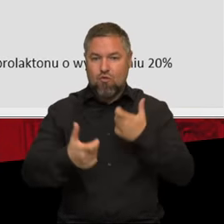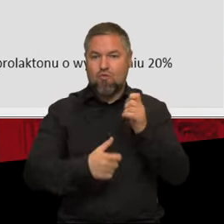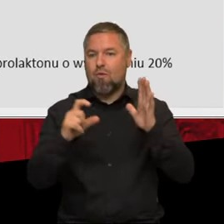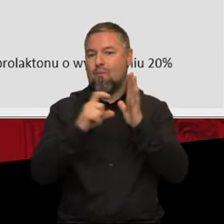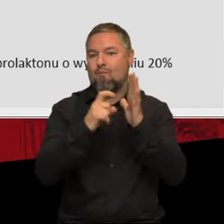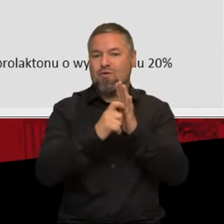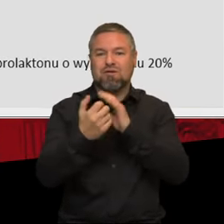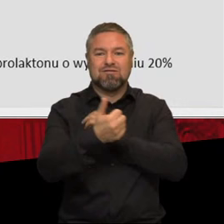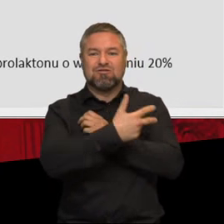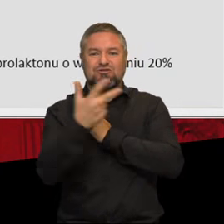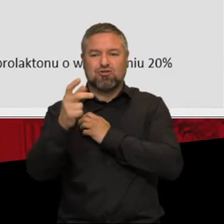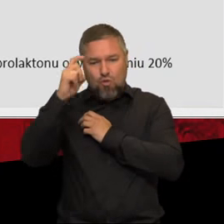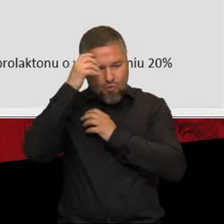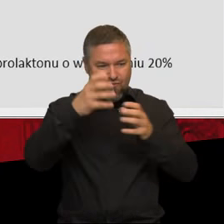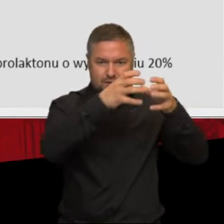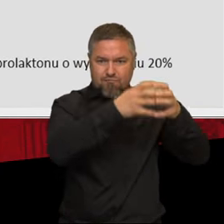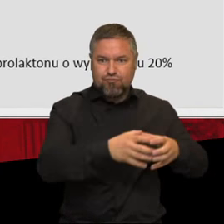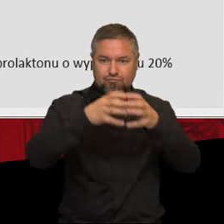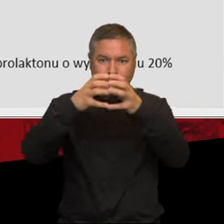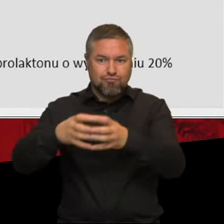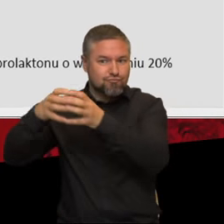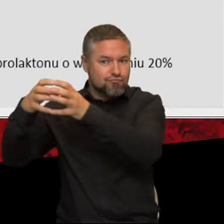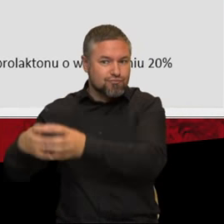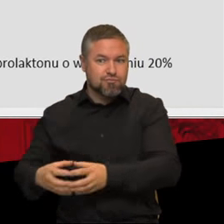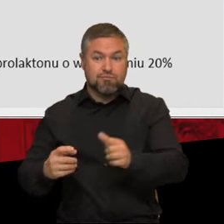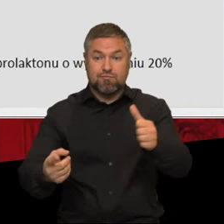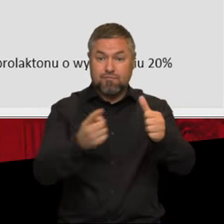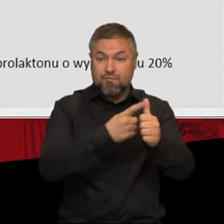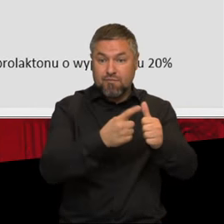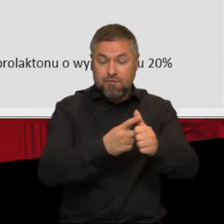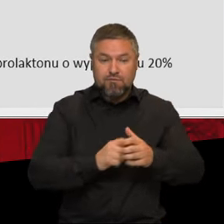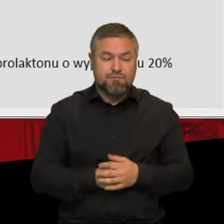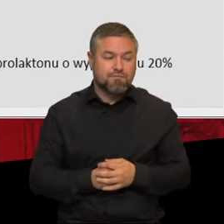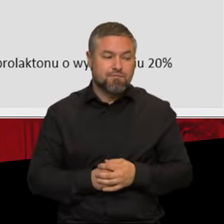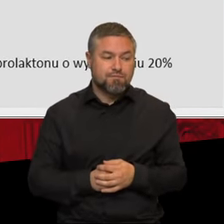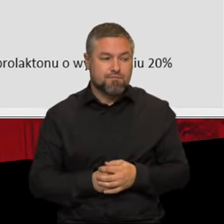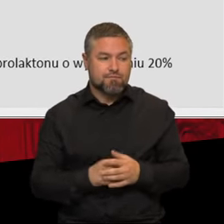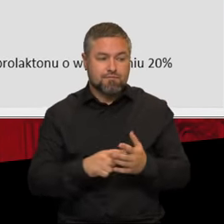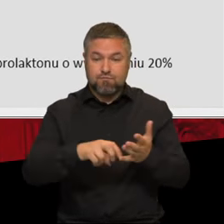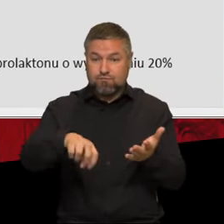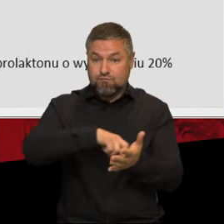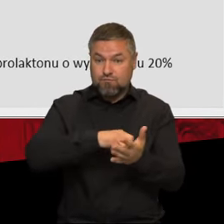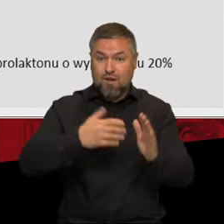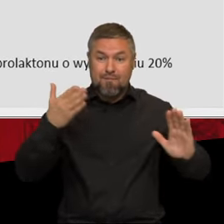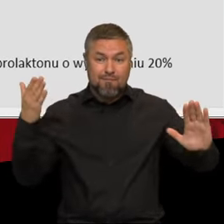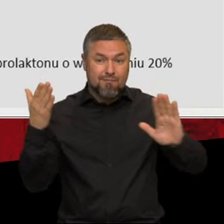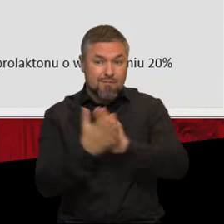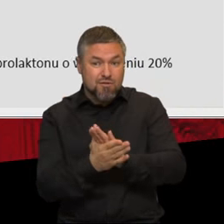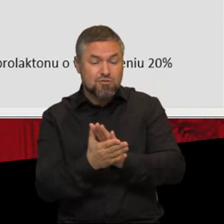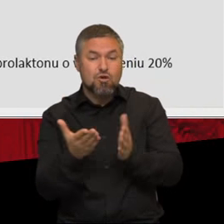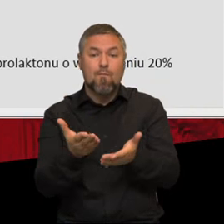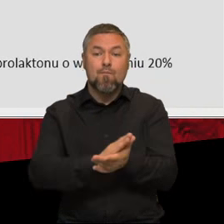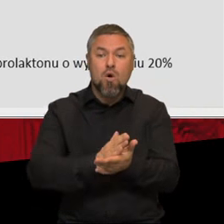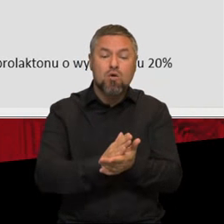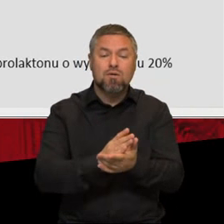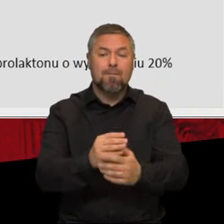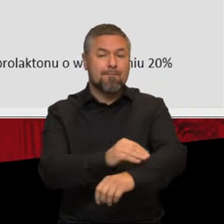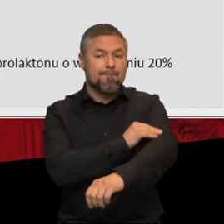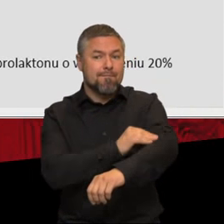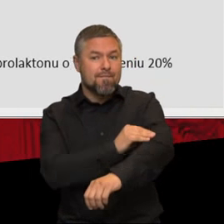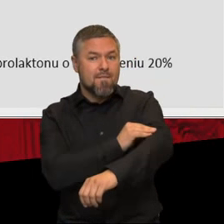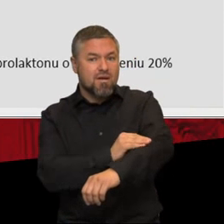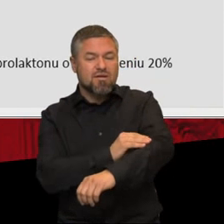takie trzy filary. Pierwszy z nich stanowią wydruki bezpośrednie lub pośrednie z